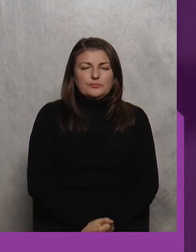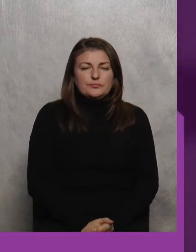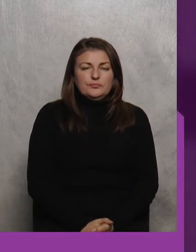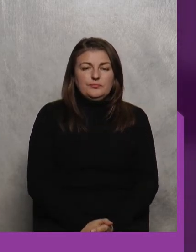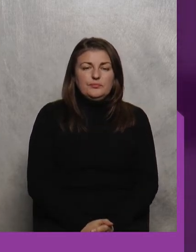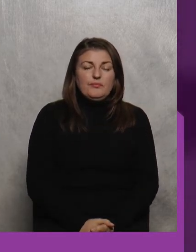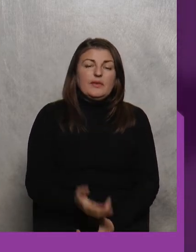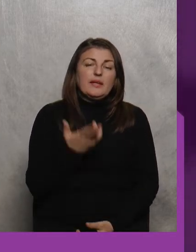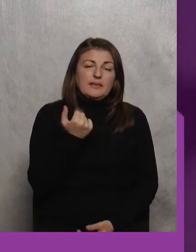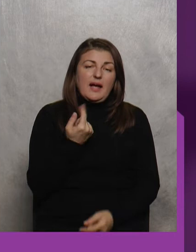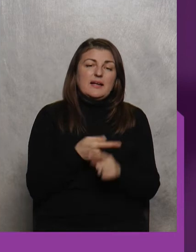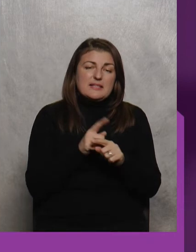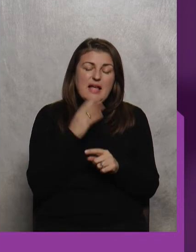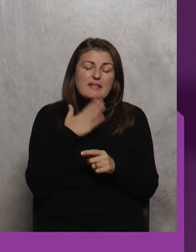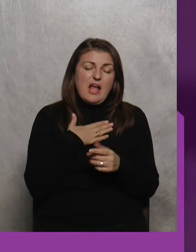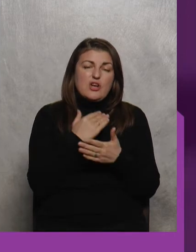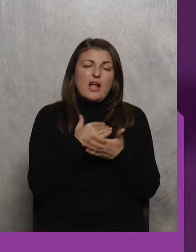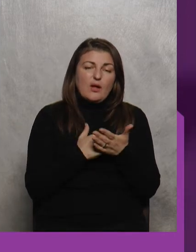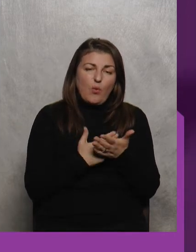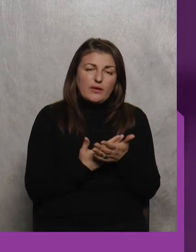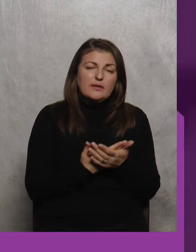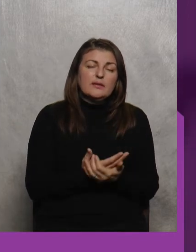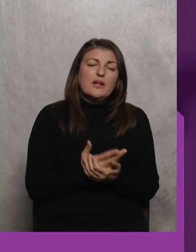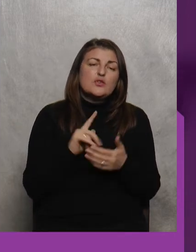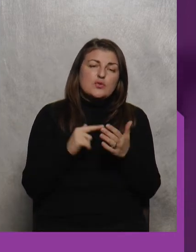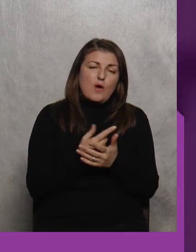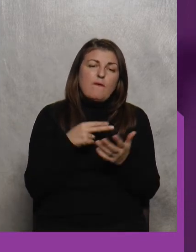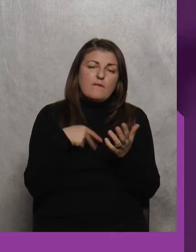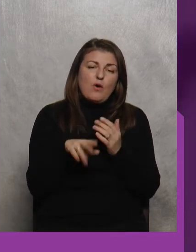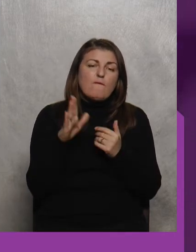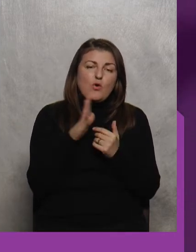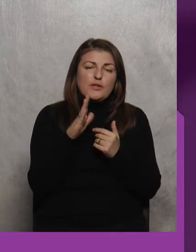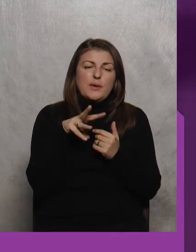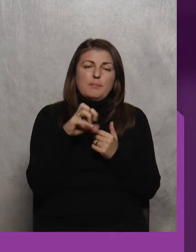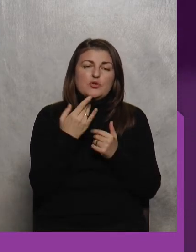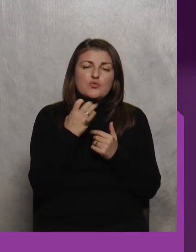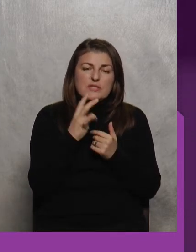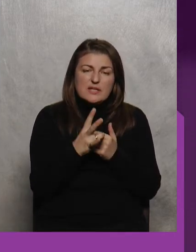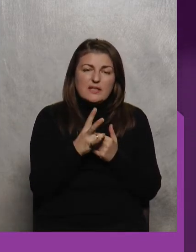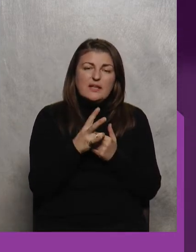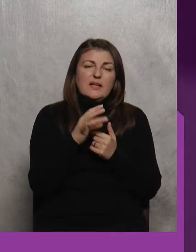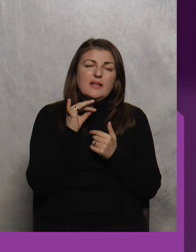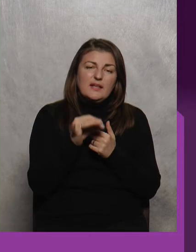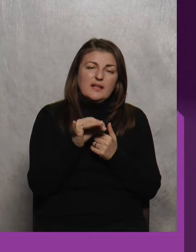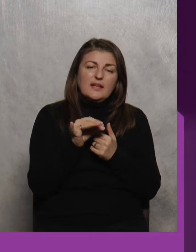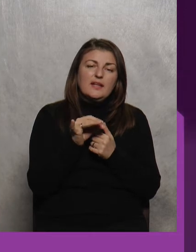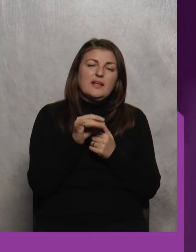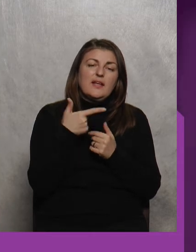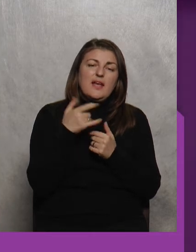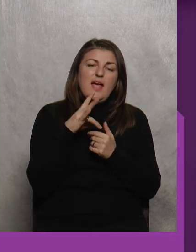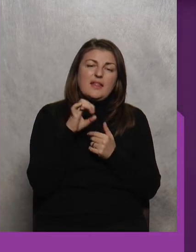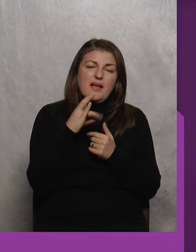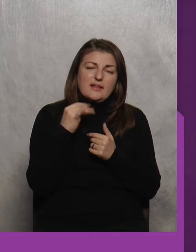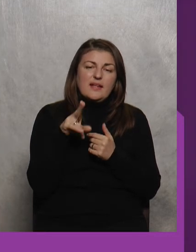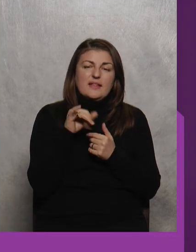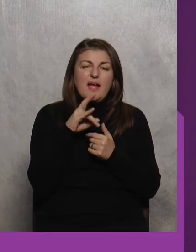так, це наша категорія. Знову виходить Володимир Мішустін і Геннадій